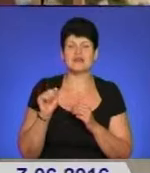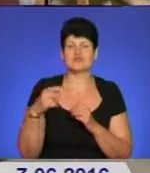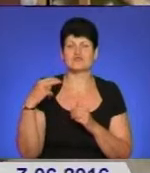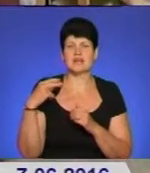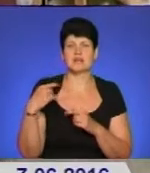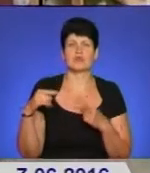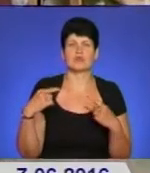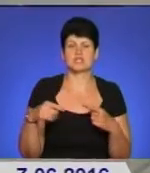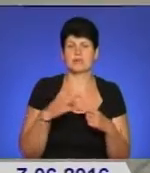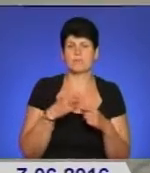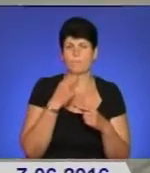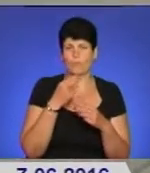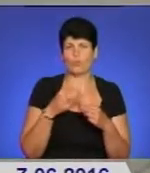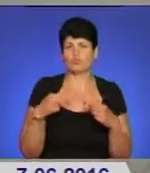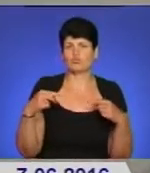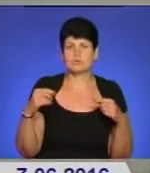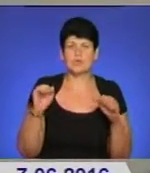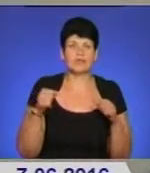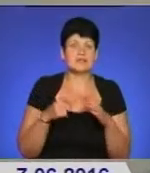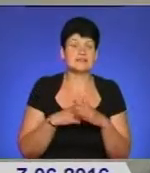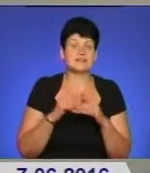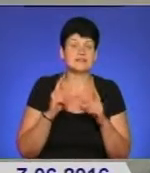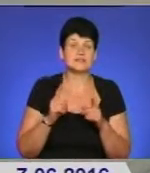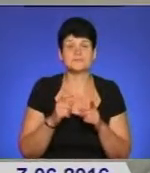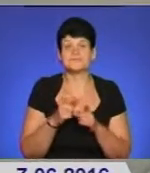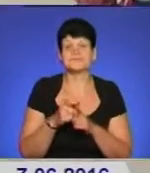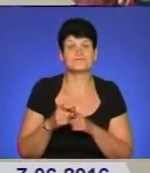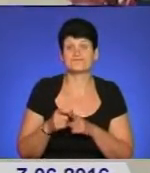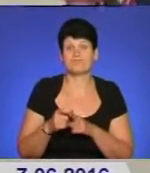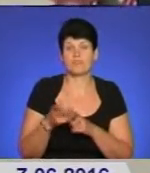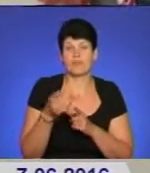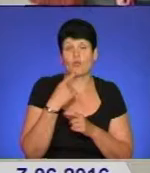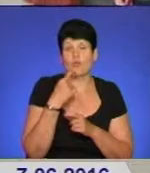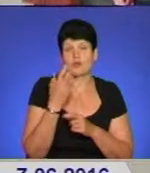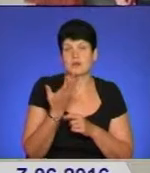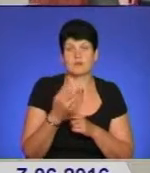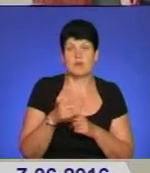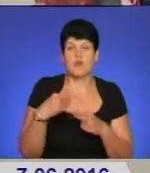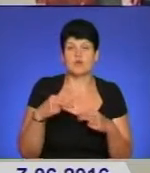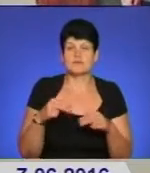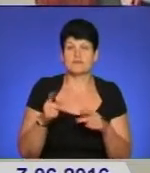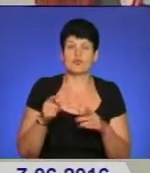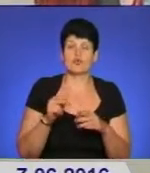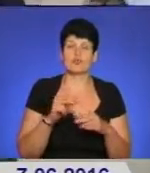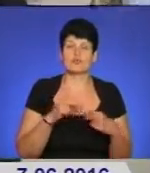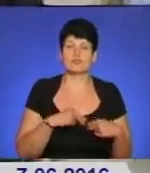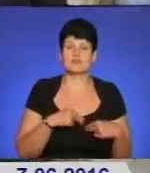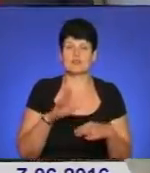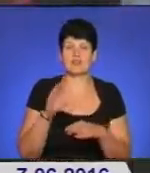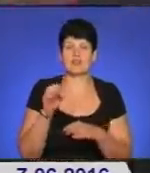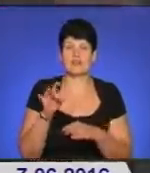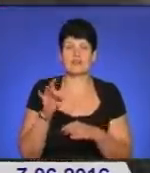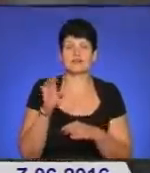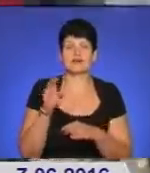лабораторіях, і кожен продавець може показати висновок про їх якість. А от за кілька метрів у місцях стихійної торгівлі про